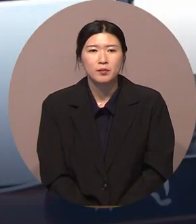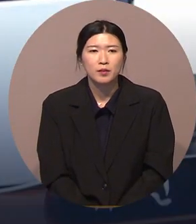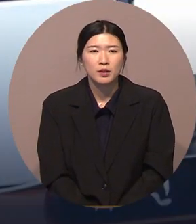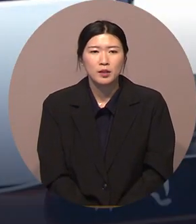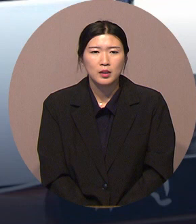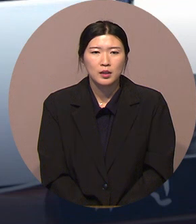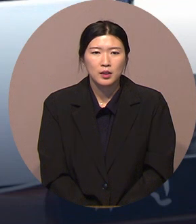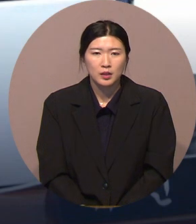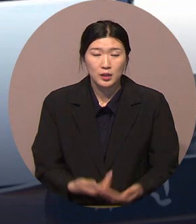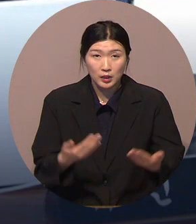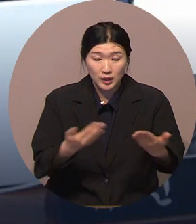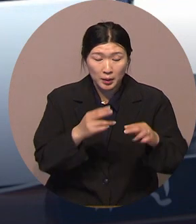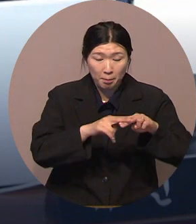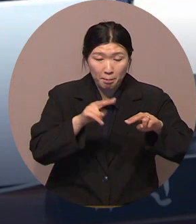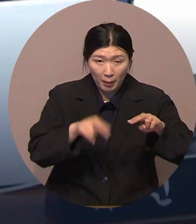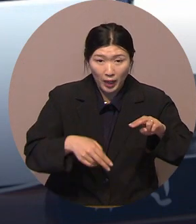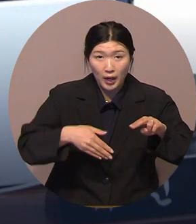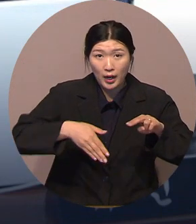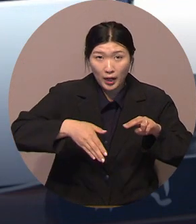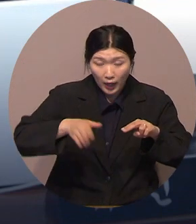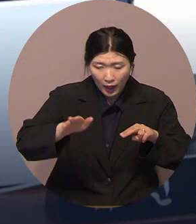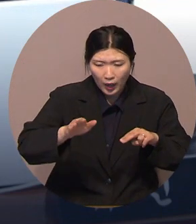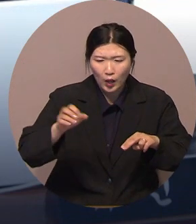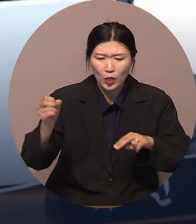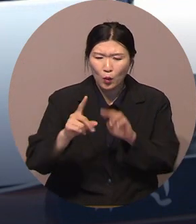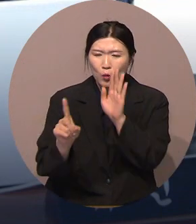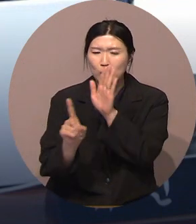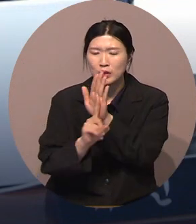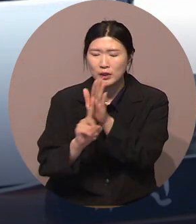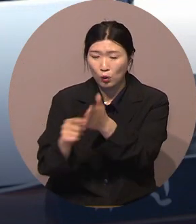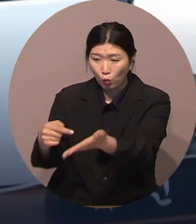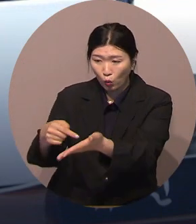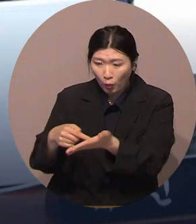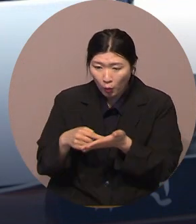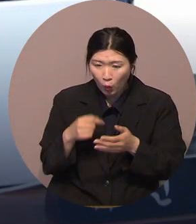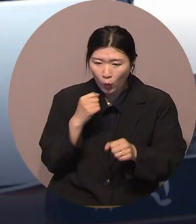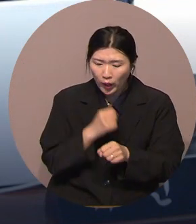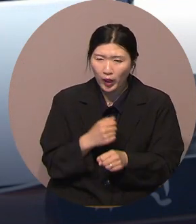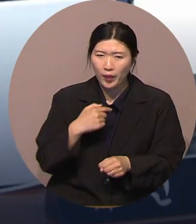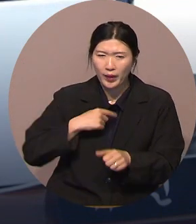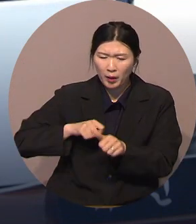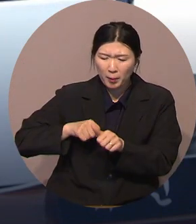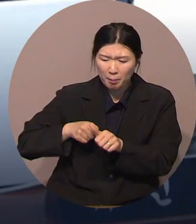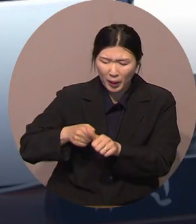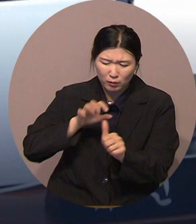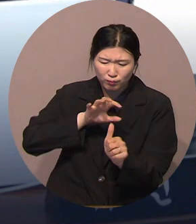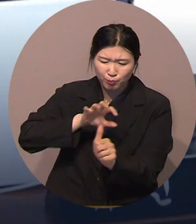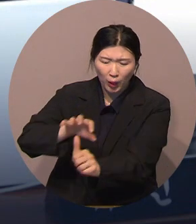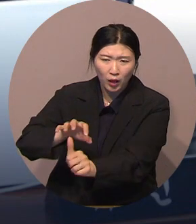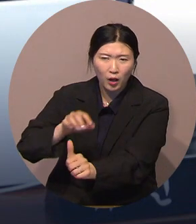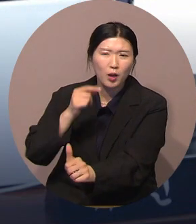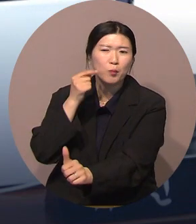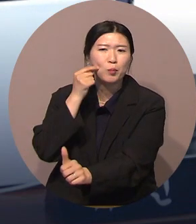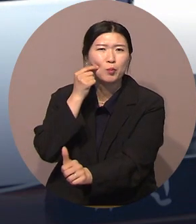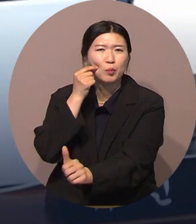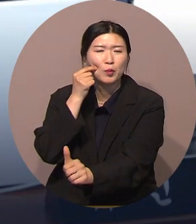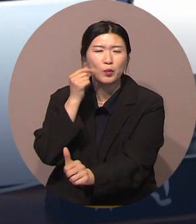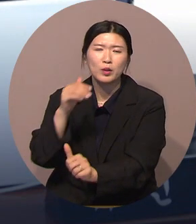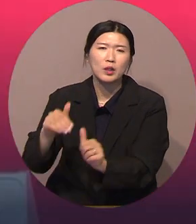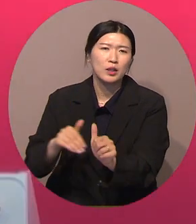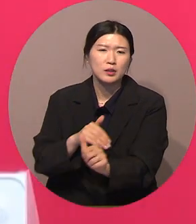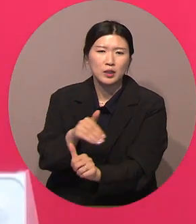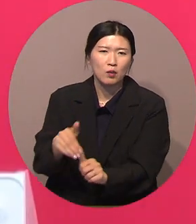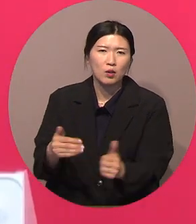그만을 두고 또 다시 또 지원하고 이런 부분들을 누가 뭐 강제할 수 있는 부분은 사실 아니기